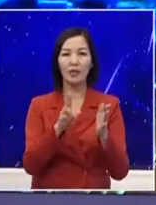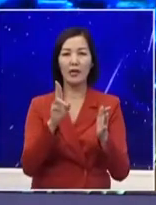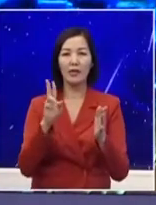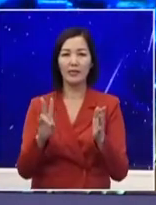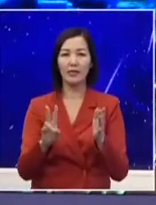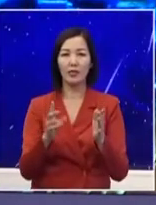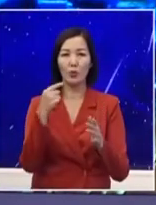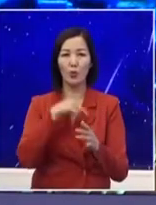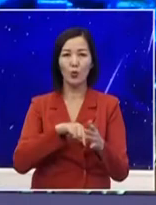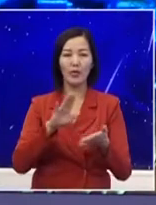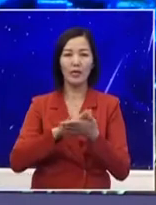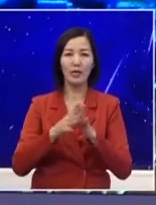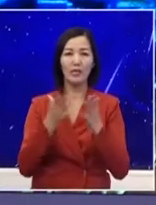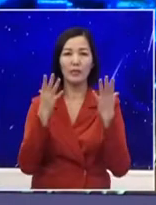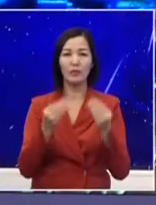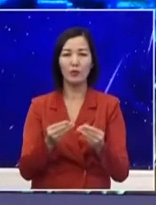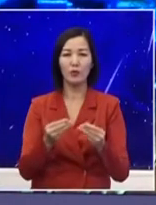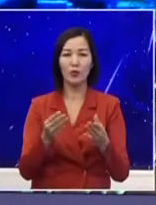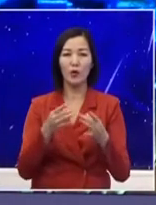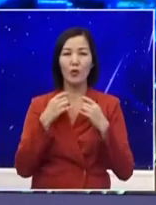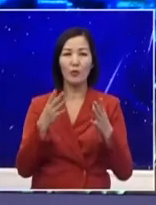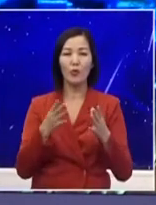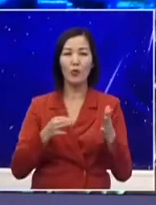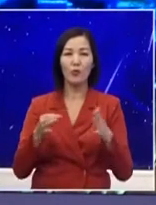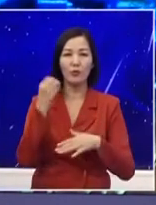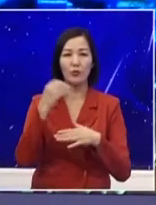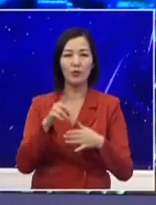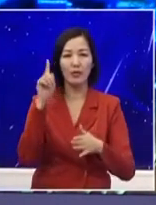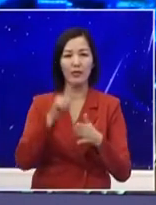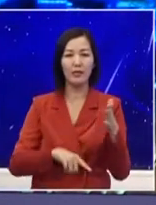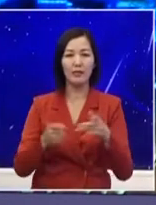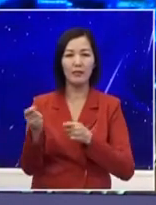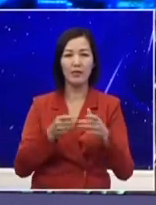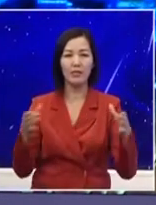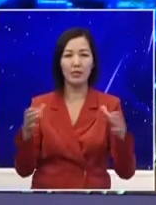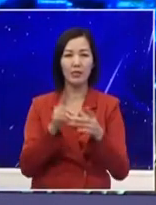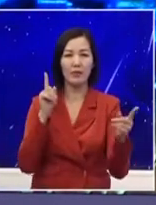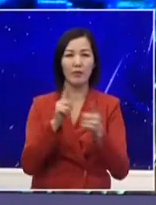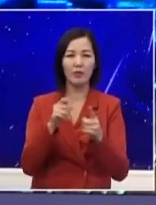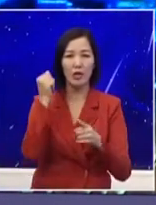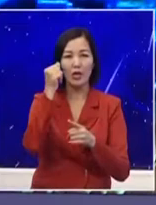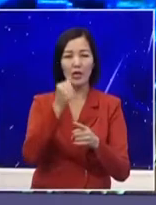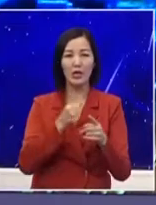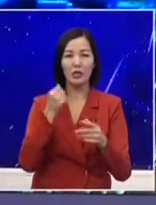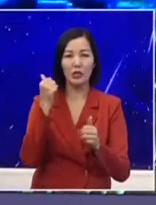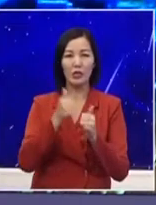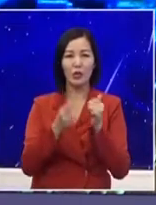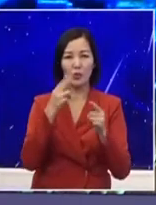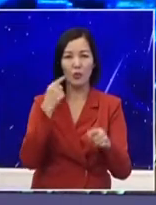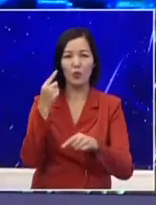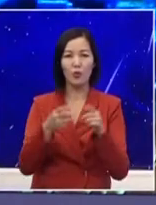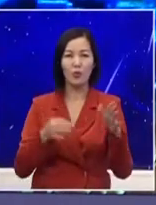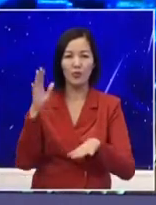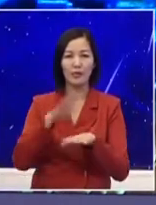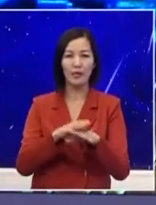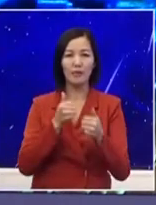Қазан рухани келісім күні атаулы күнге орай облыс орталығында діни бірлестік жетекшілері бас қосты. Жыл сайынғы дәстүрлі шара облыс әкімінің